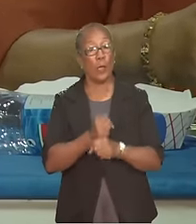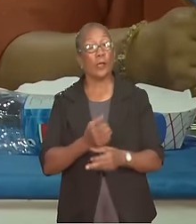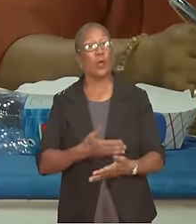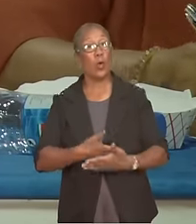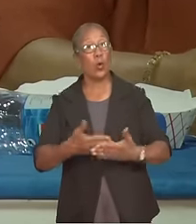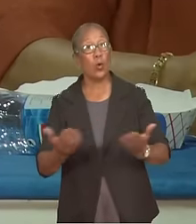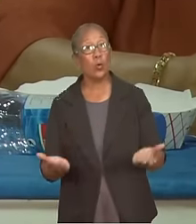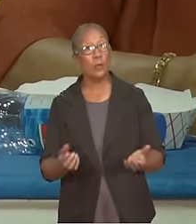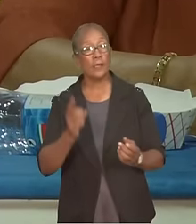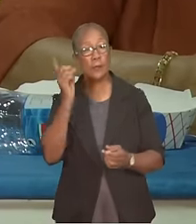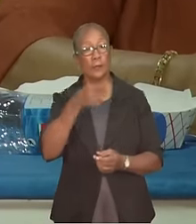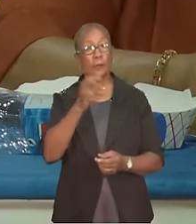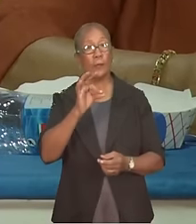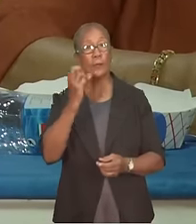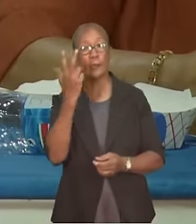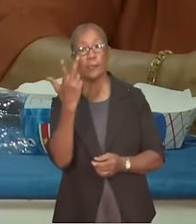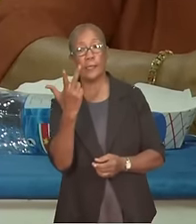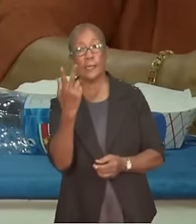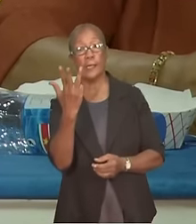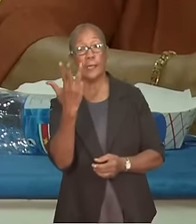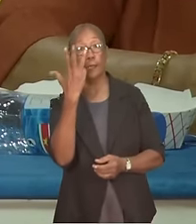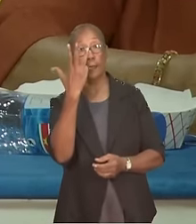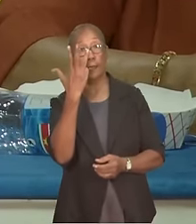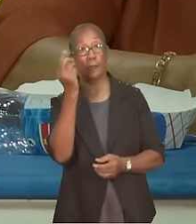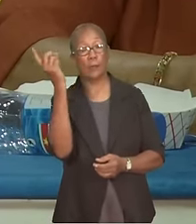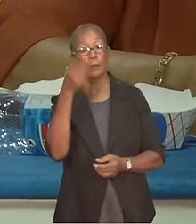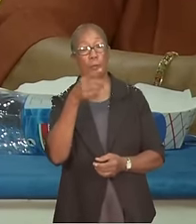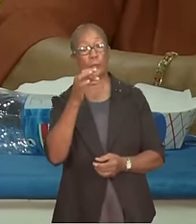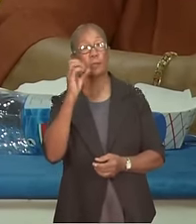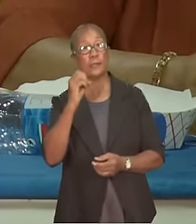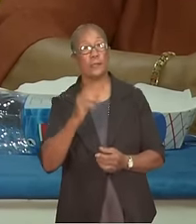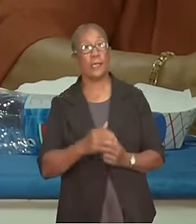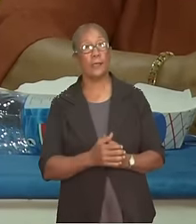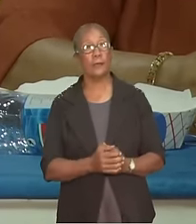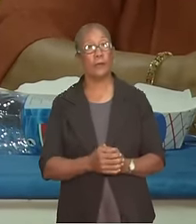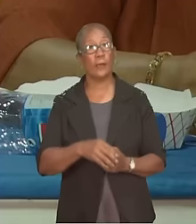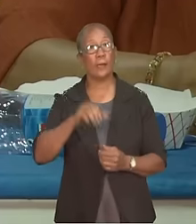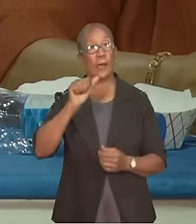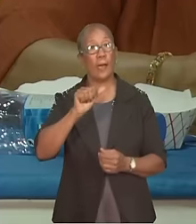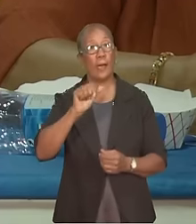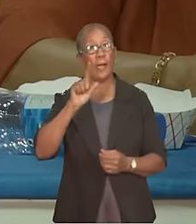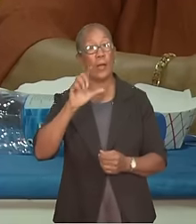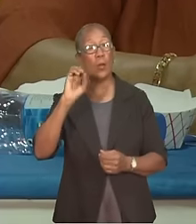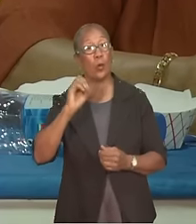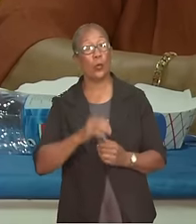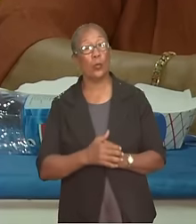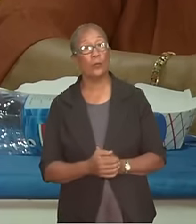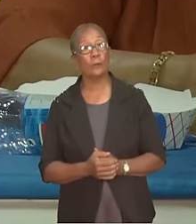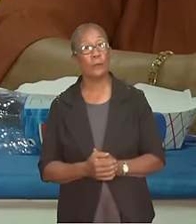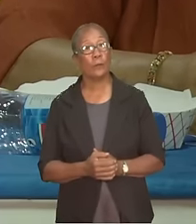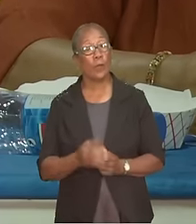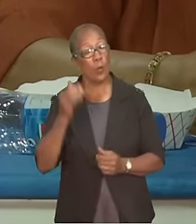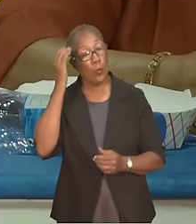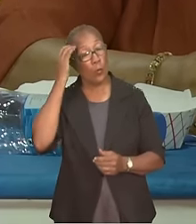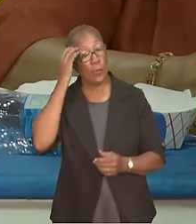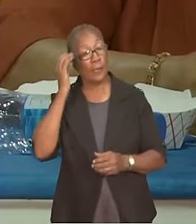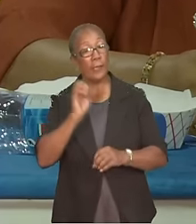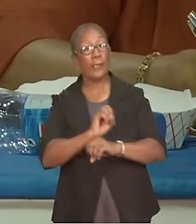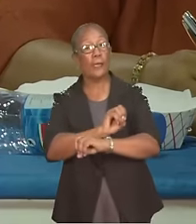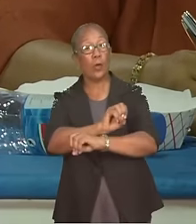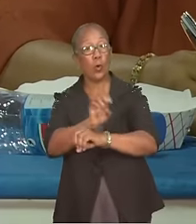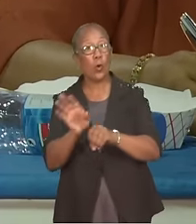werkloosheidpercentage rond de 9% was, zoals gemeten door de ILO. We weten dat de COVID-pandemie toch wel